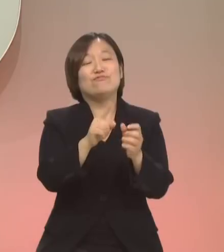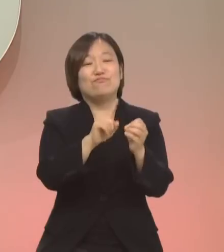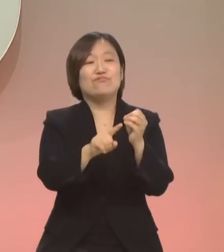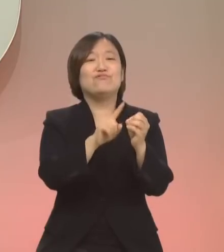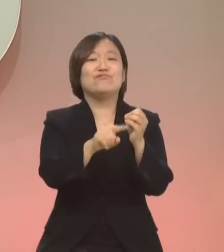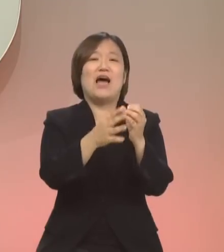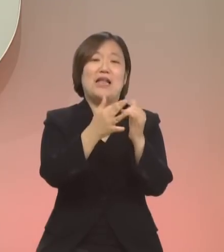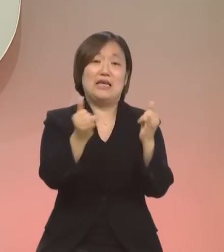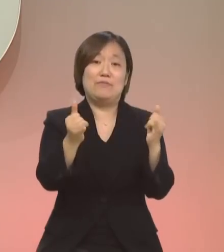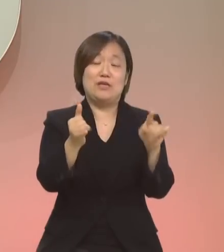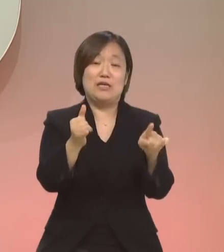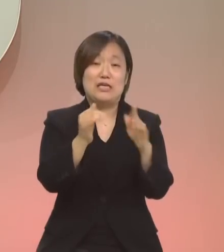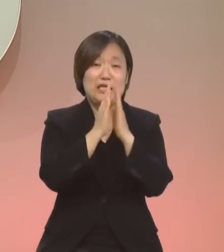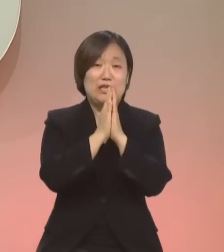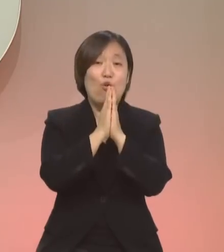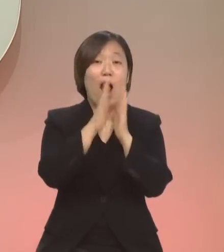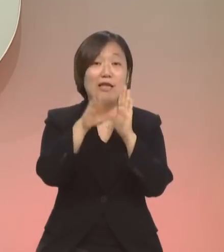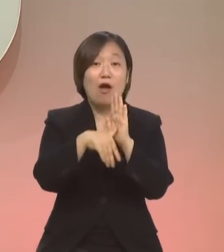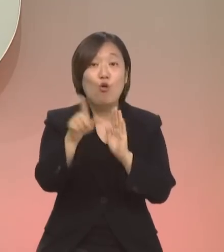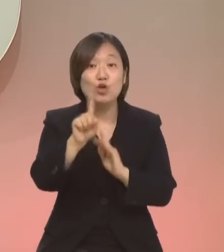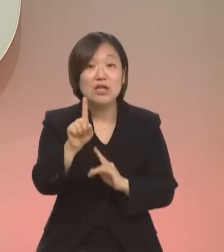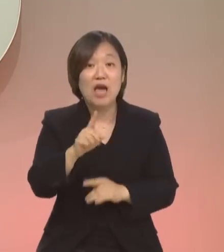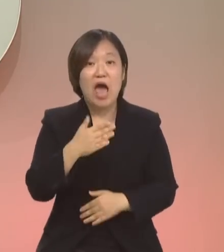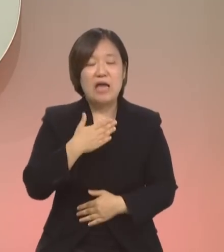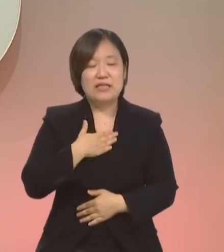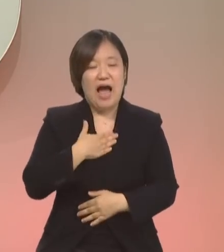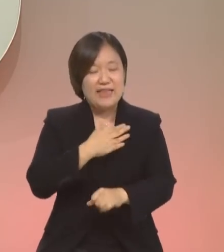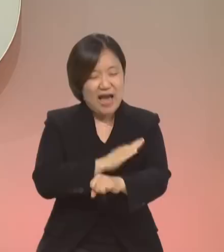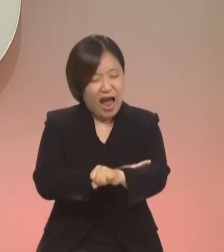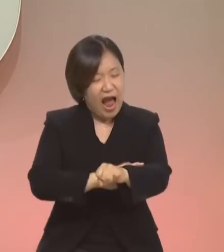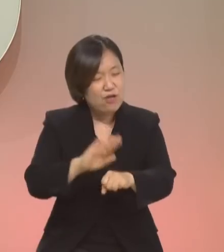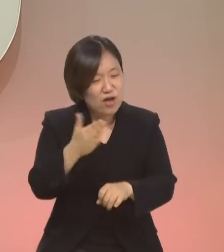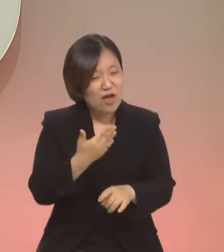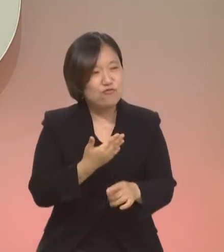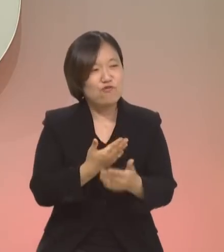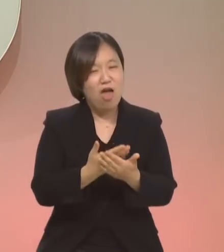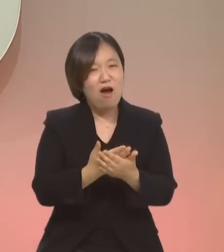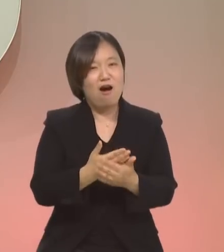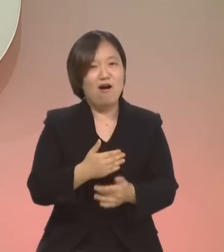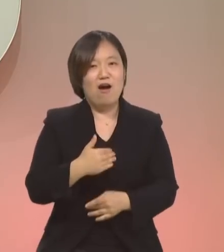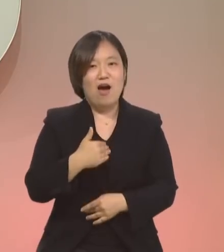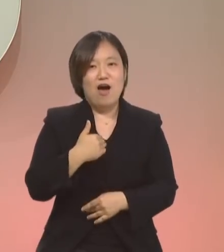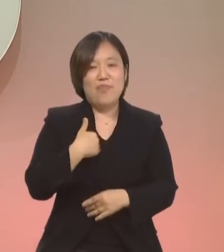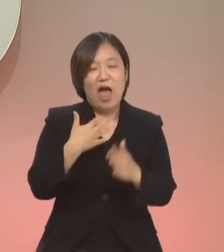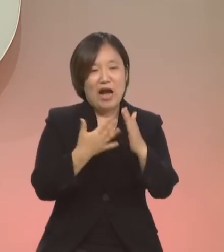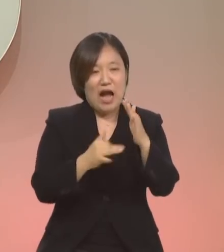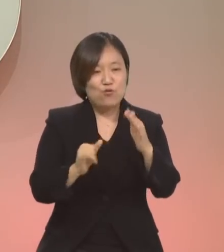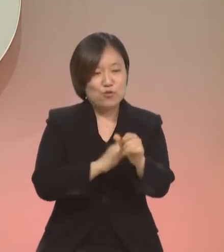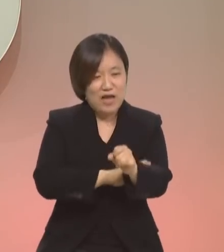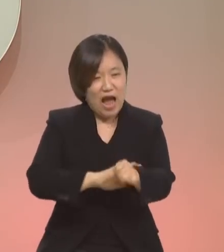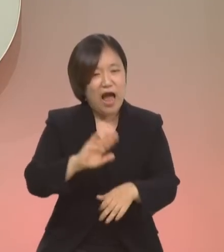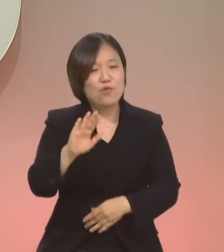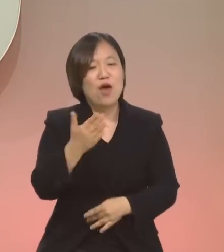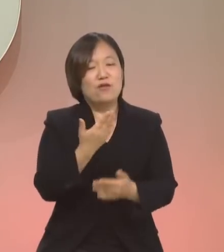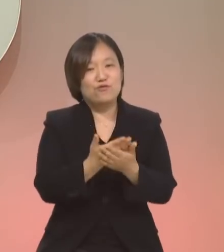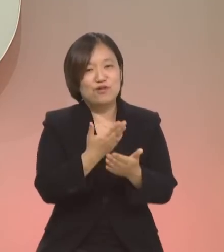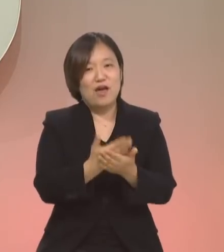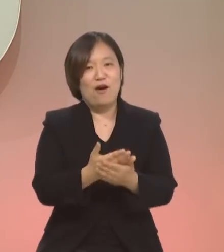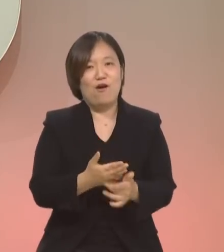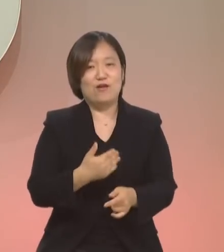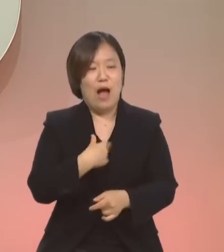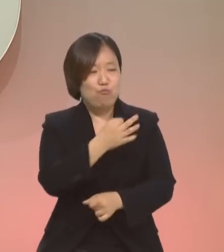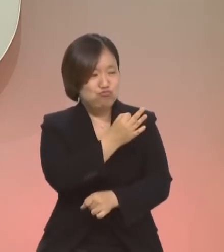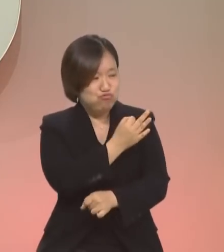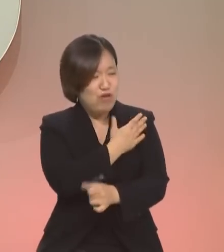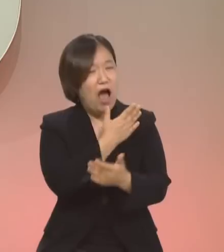나 잘 되게 해주세요 우리 가족 잘 되게 해주세요 나 잘 되고 우리 가족 잘 되고 내가